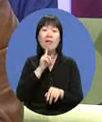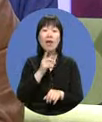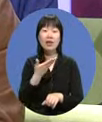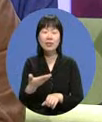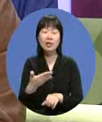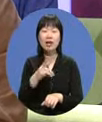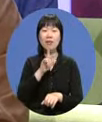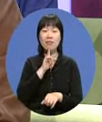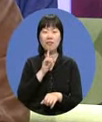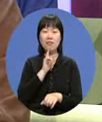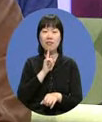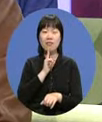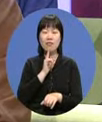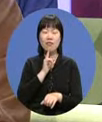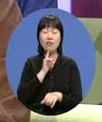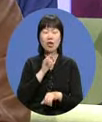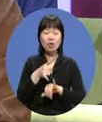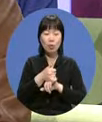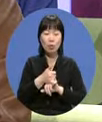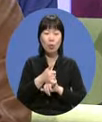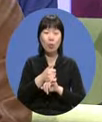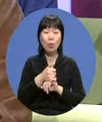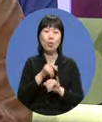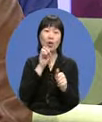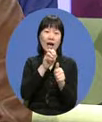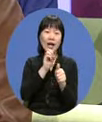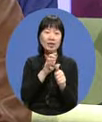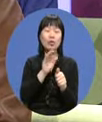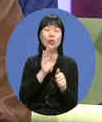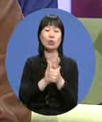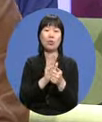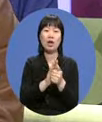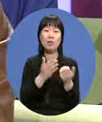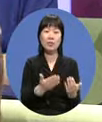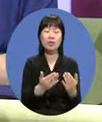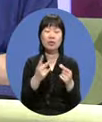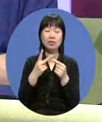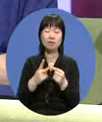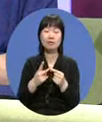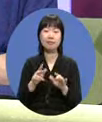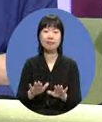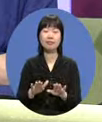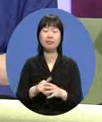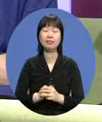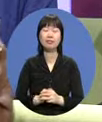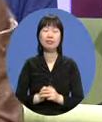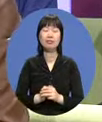이제 말을 이제 꼭 시켜야 된다. 이제 이런 얘기이고. 그 다음에 이제